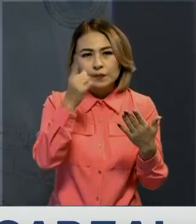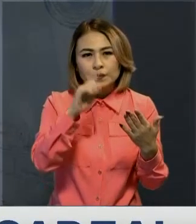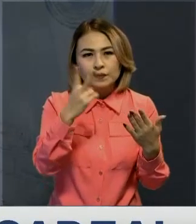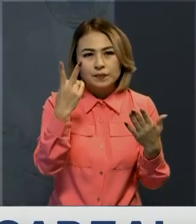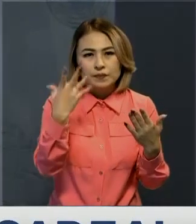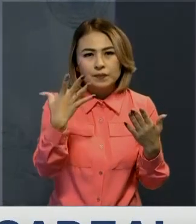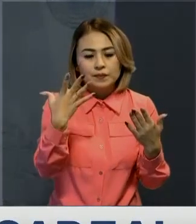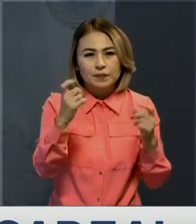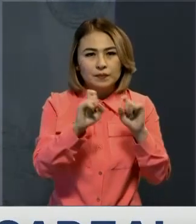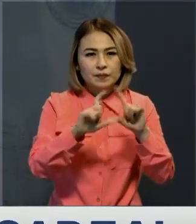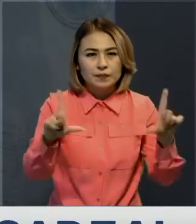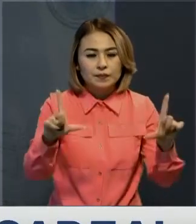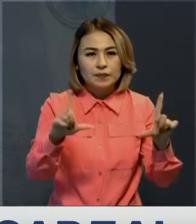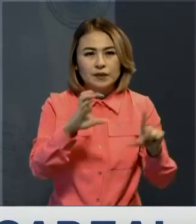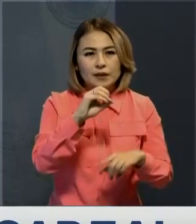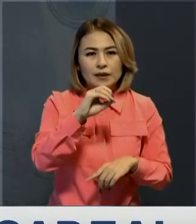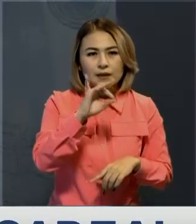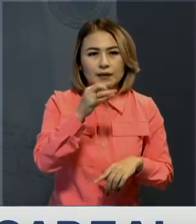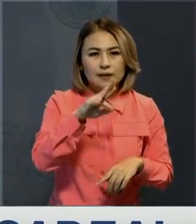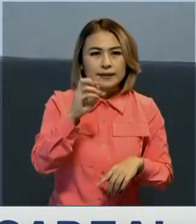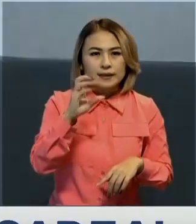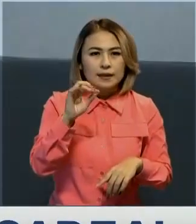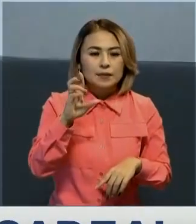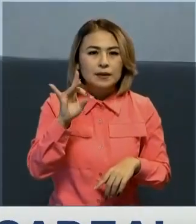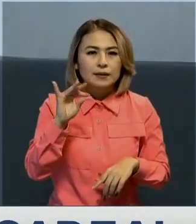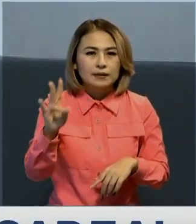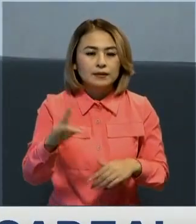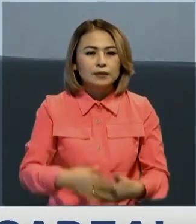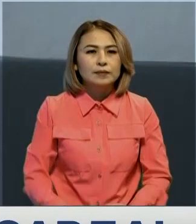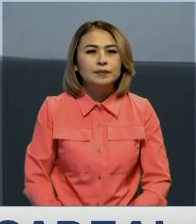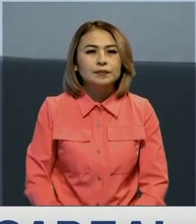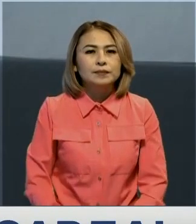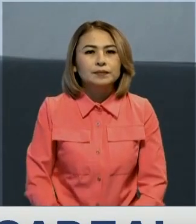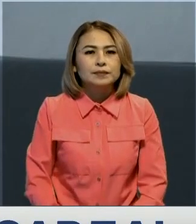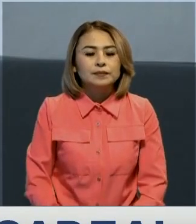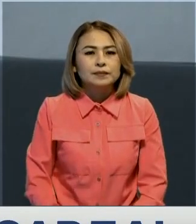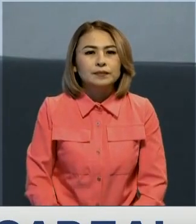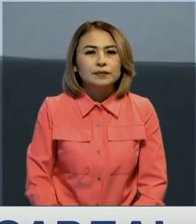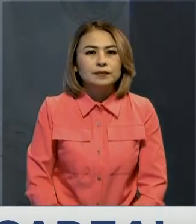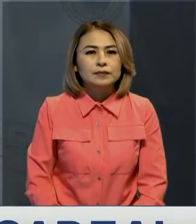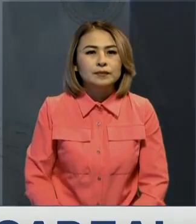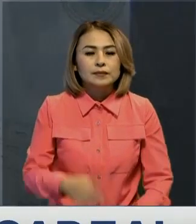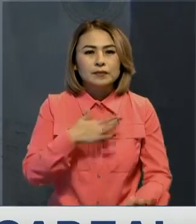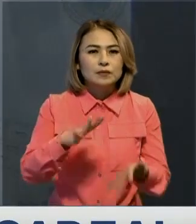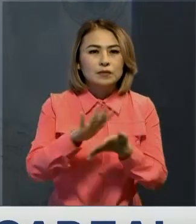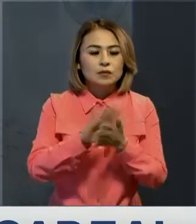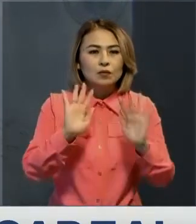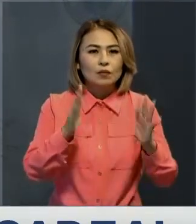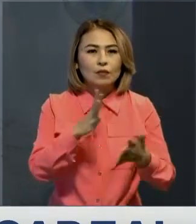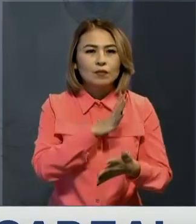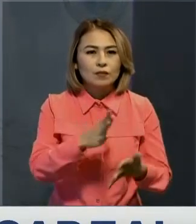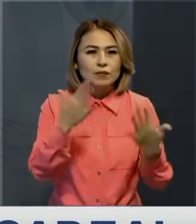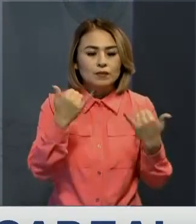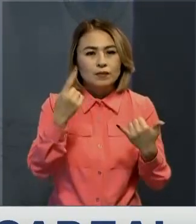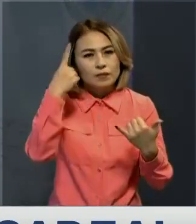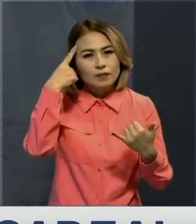25-ші мектеп гимназия Ілияс Есенберлин атындағы. Сізде бір нәрсе болды ма? Бізде әзірше ешқандай болған жоқ. Жалпы осы